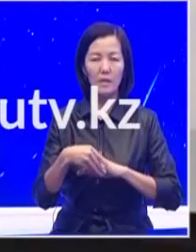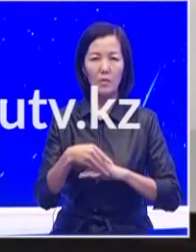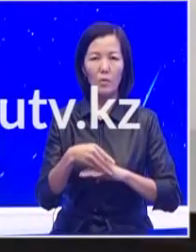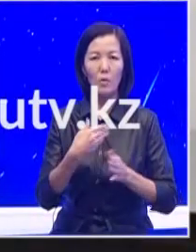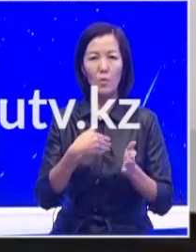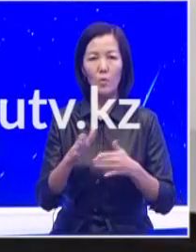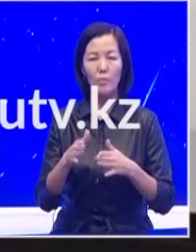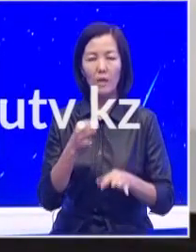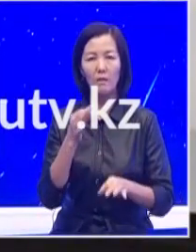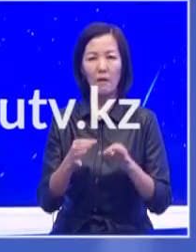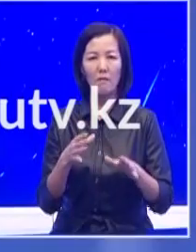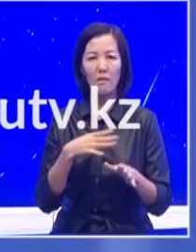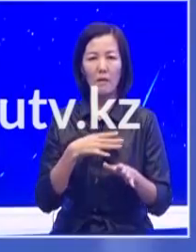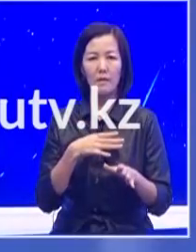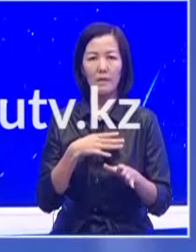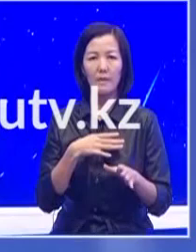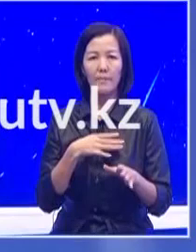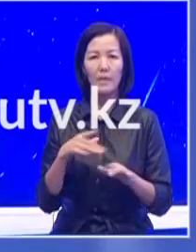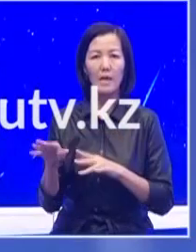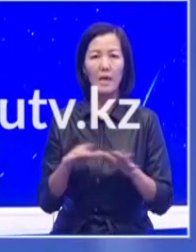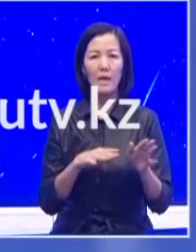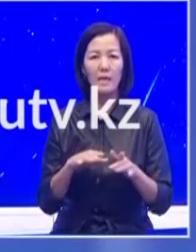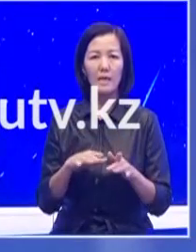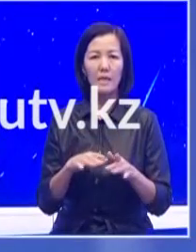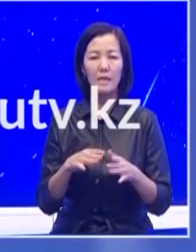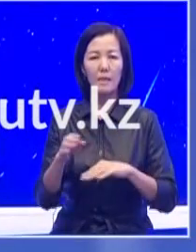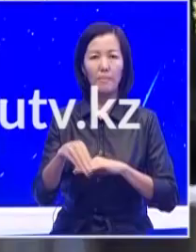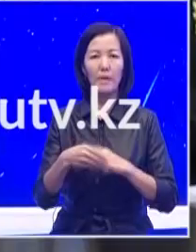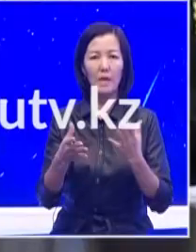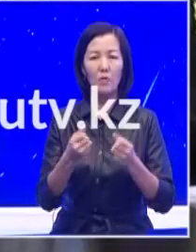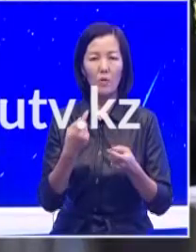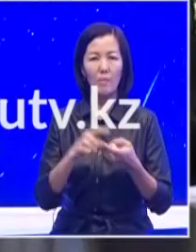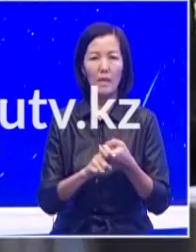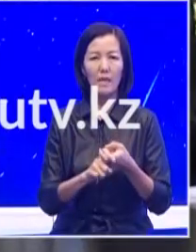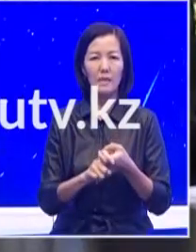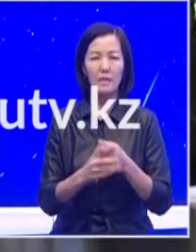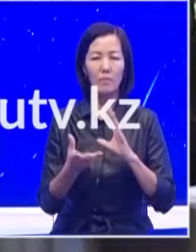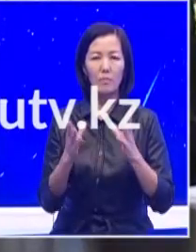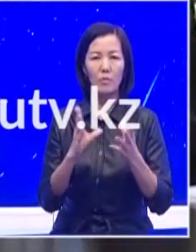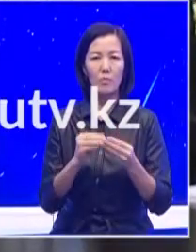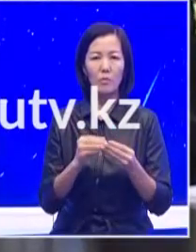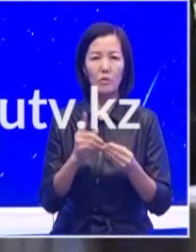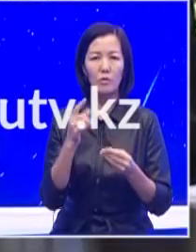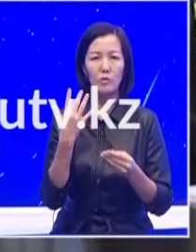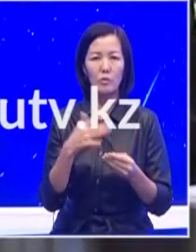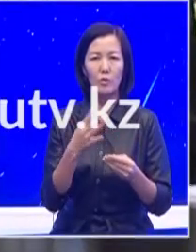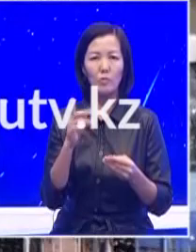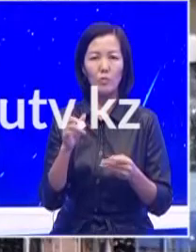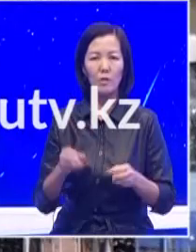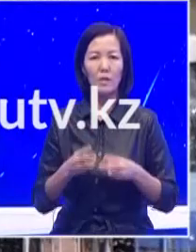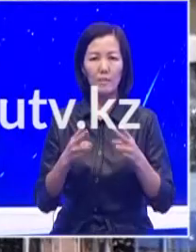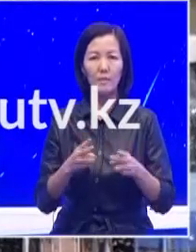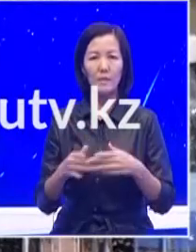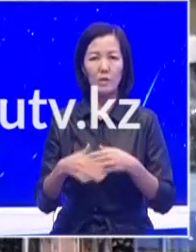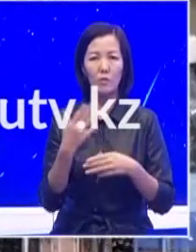талқылады. Ақпарынша, бармақ басты, көз қысты әрекеттің дені паралуға қатысты. Бұл бойынша өңірде 154 адам қылмыстық